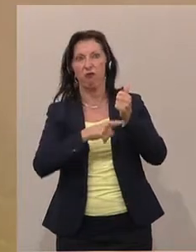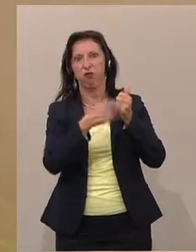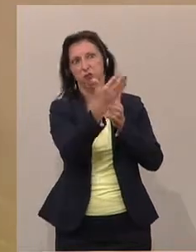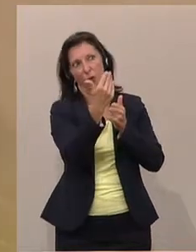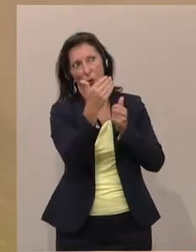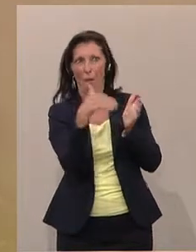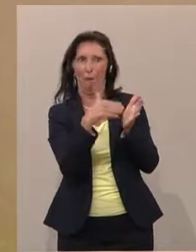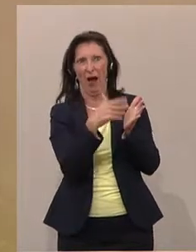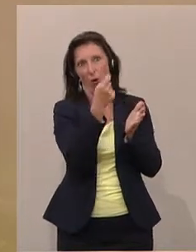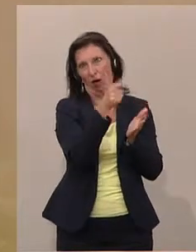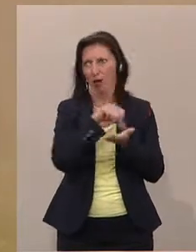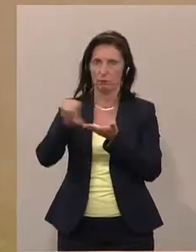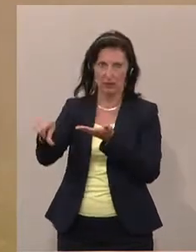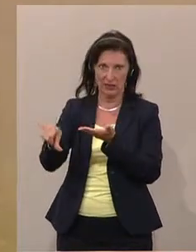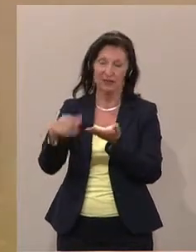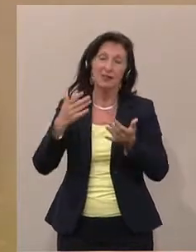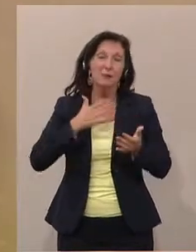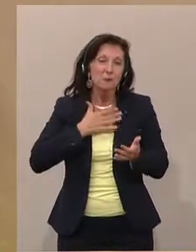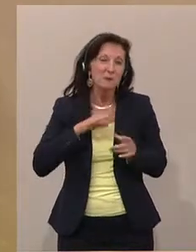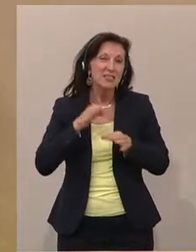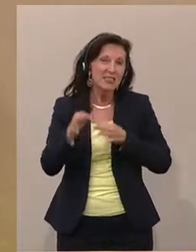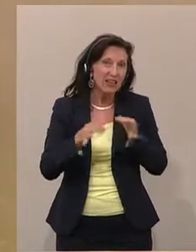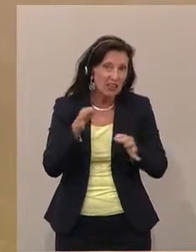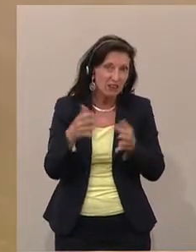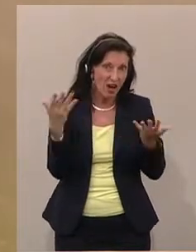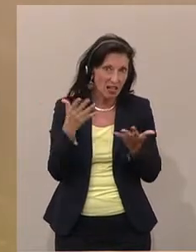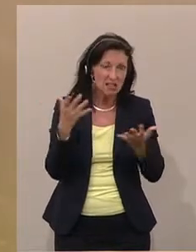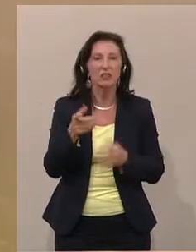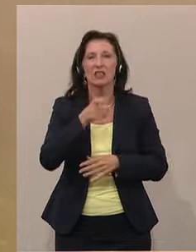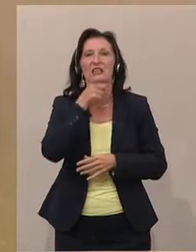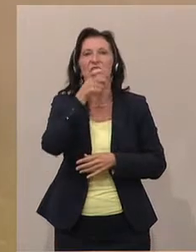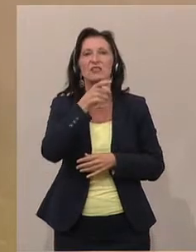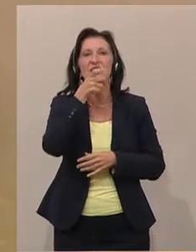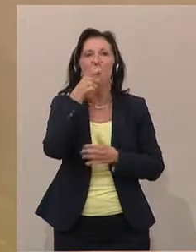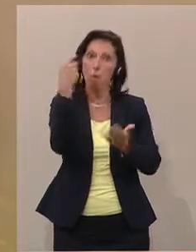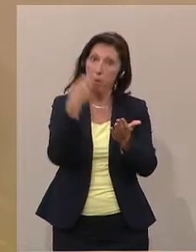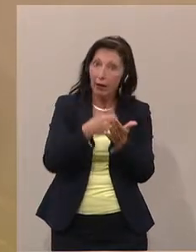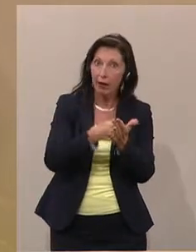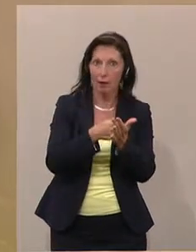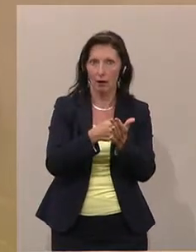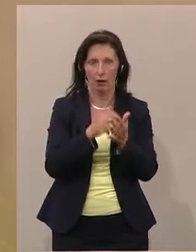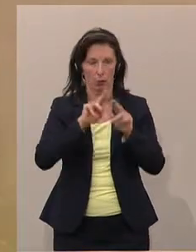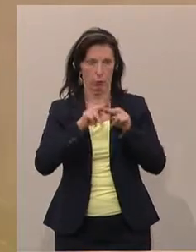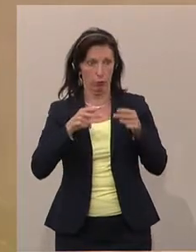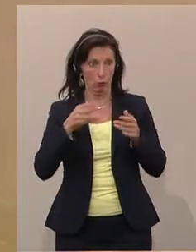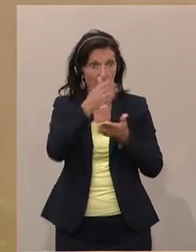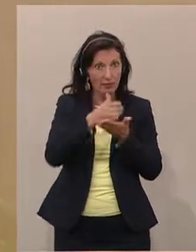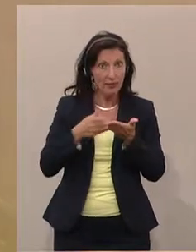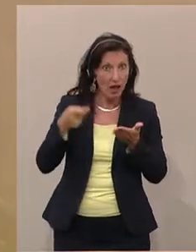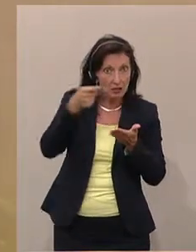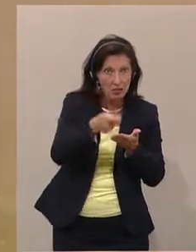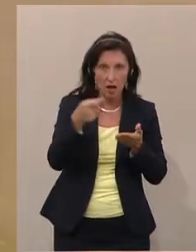diese Strategie gewählt, dass der Staat, eben Bund und Land, die Versicherungsprämie bezuschusst und damit die Versicherung leistbar wird für den